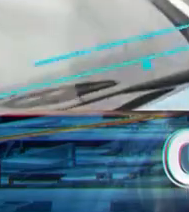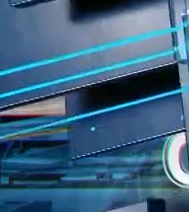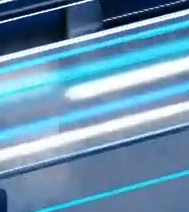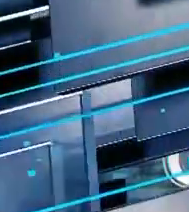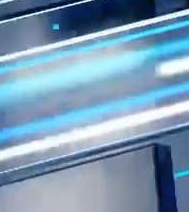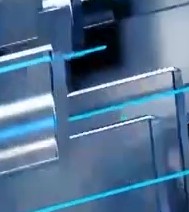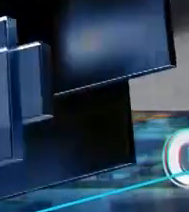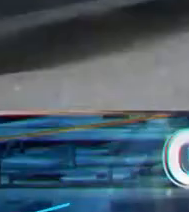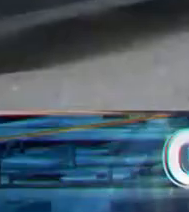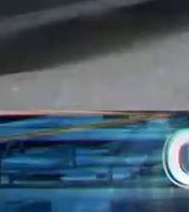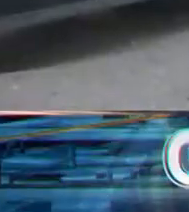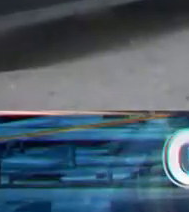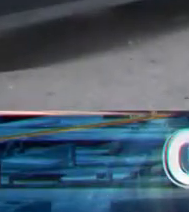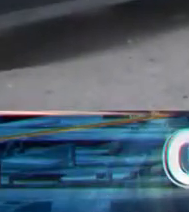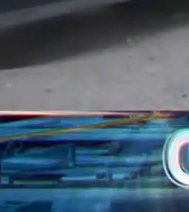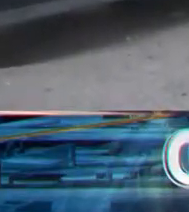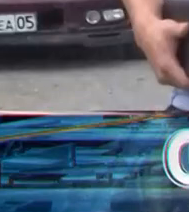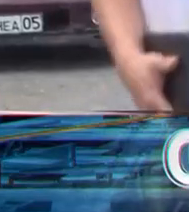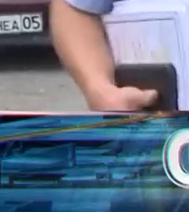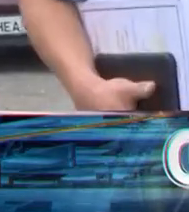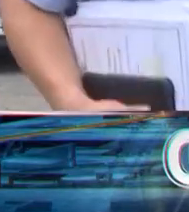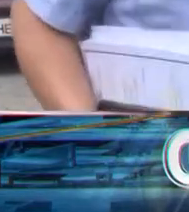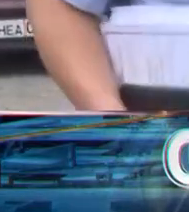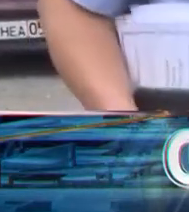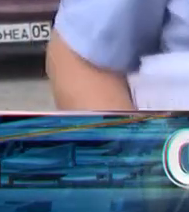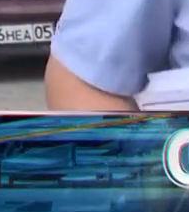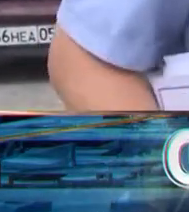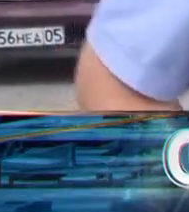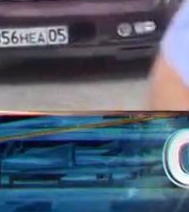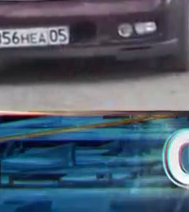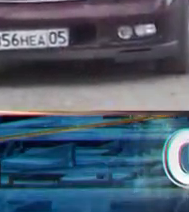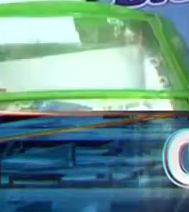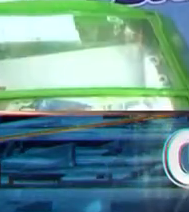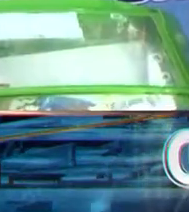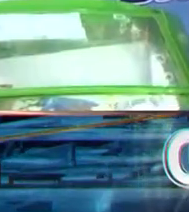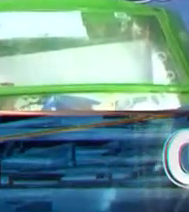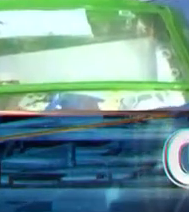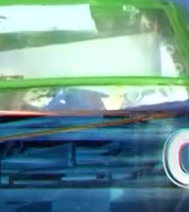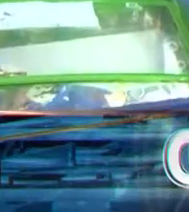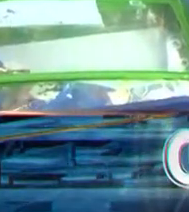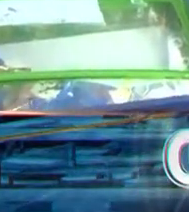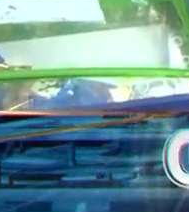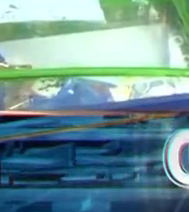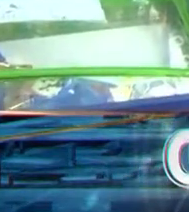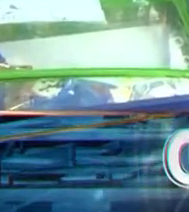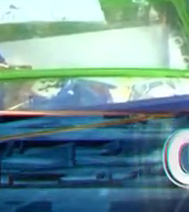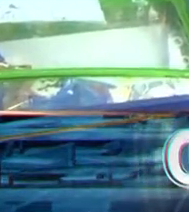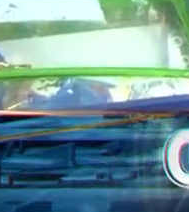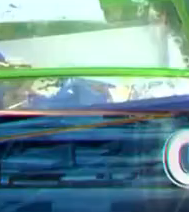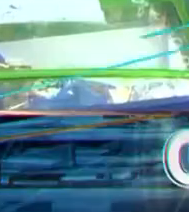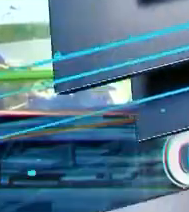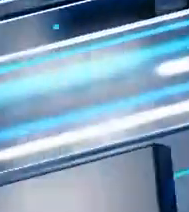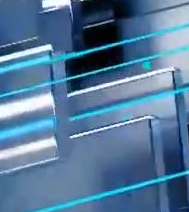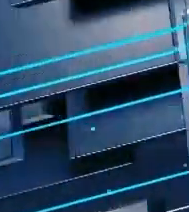а вот полицейские каратель ского района с любина 0 разбойные нападения причем эффективным оказался дедовский